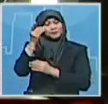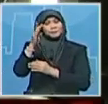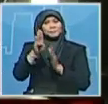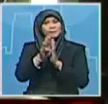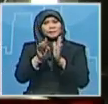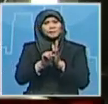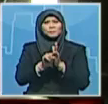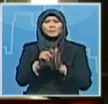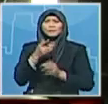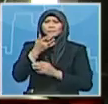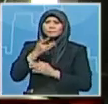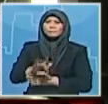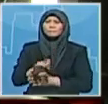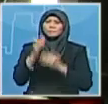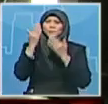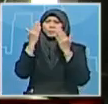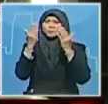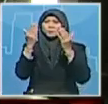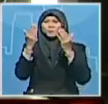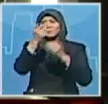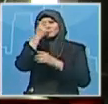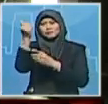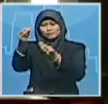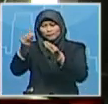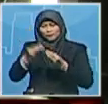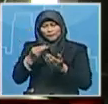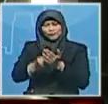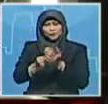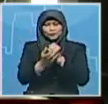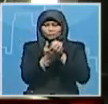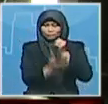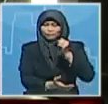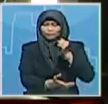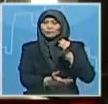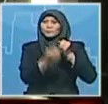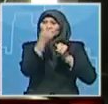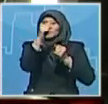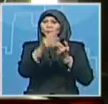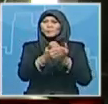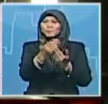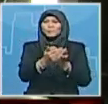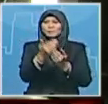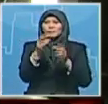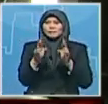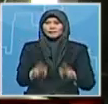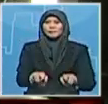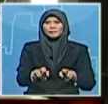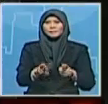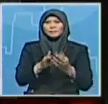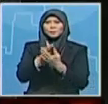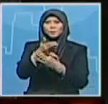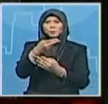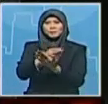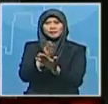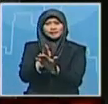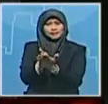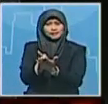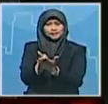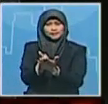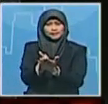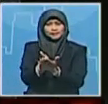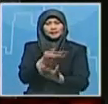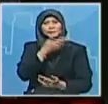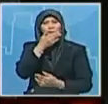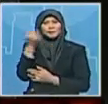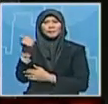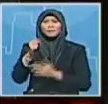masih berasa bersyukur dengan apa yang diberikan peruntukannya untuk kemudahan rakyat pastinya akhirnya menerusi bajet. Elok